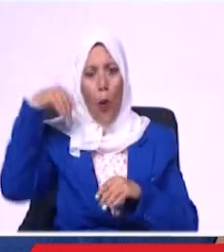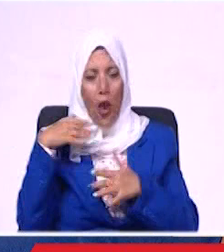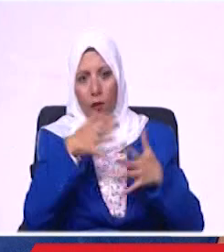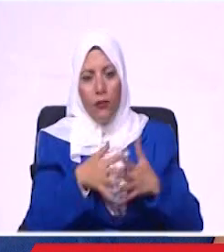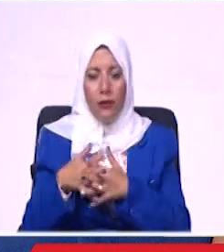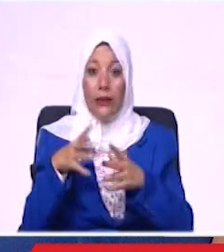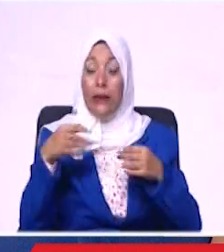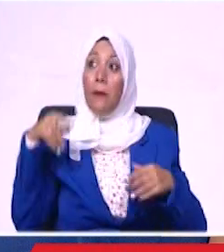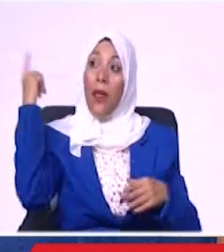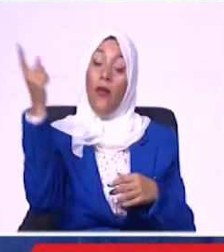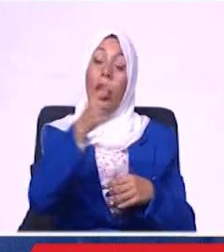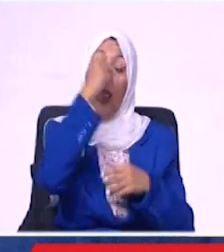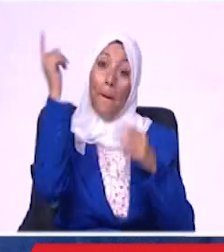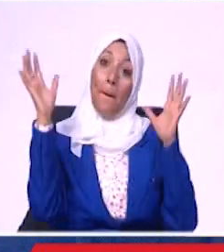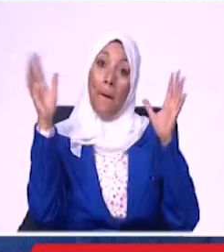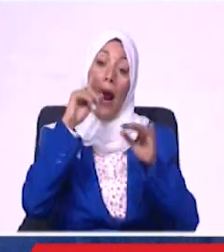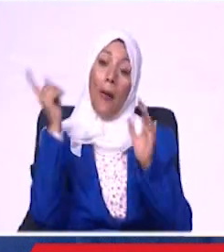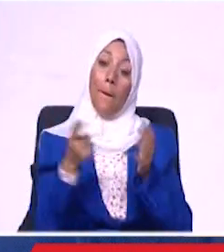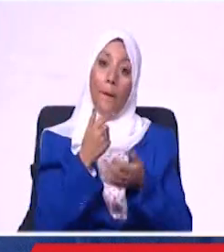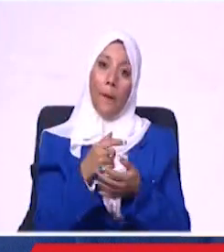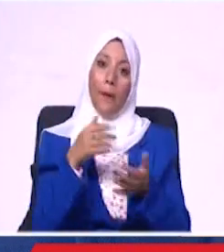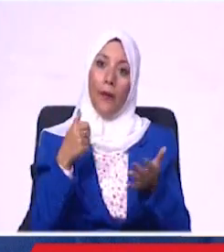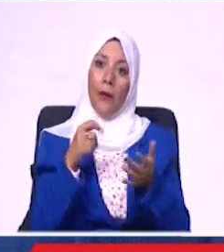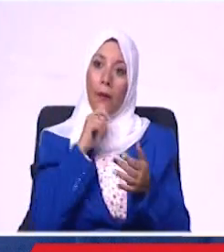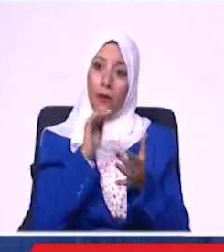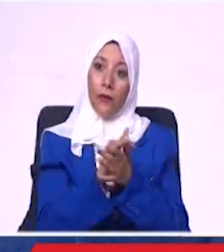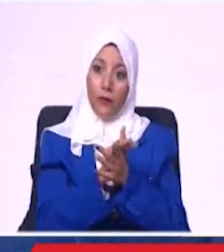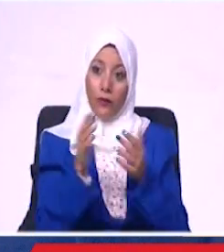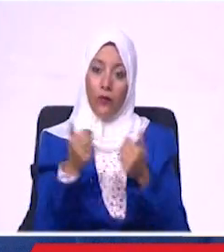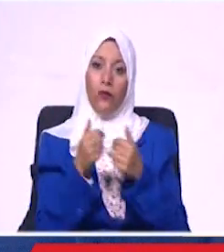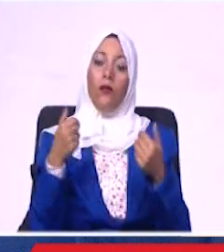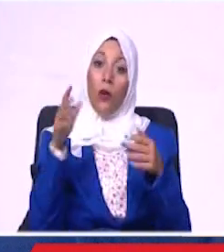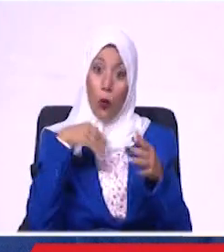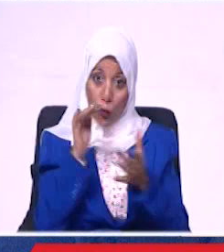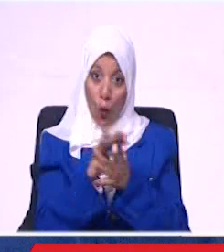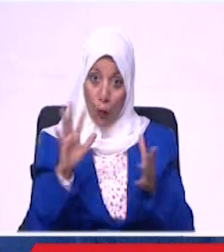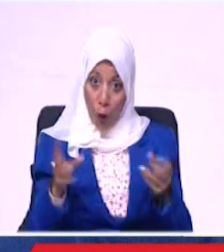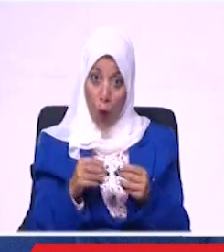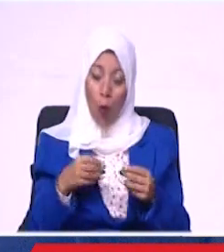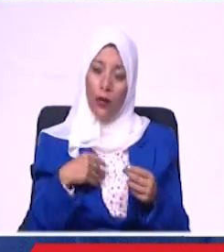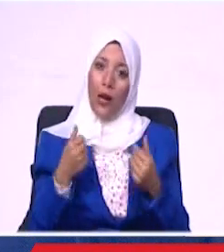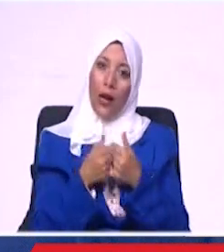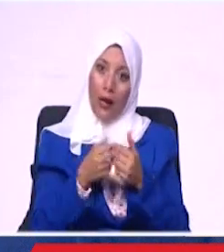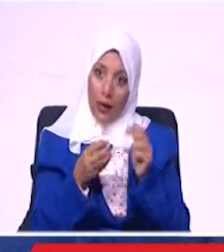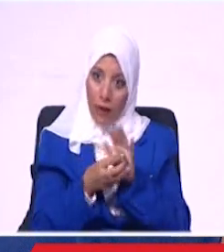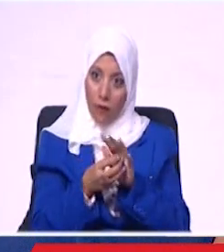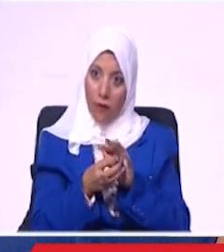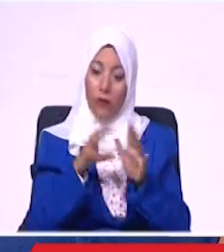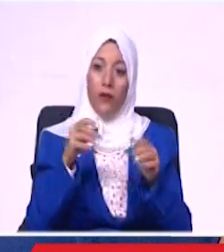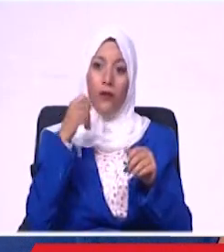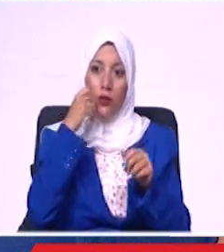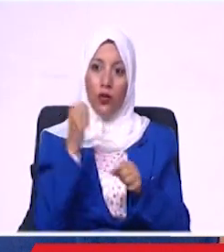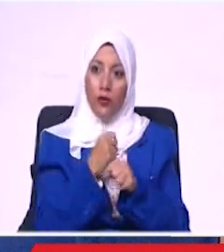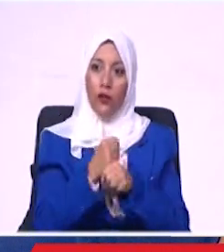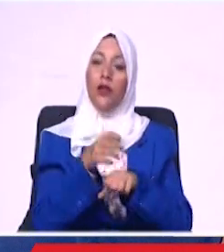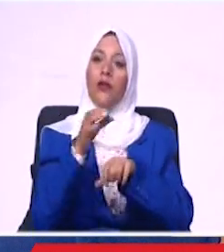بقى، وطبعا يعني بس كل زمايلي على فكره كملوا يعني، مش كله يعني، الفرقه بصراحه كلهم ليش